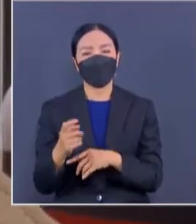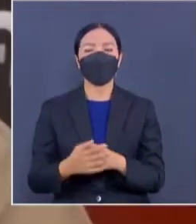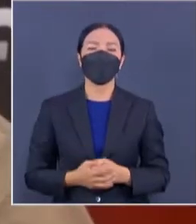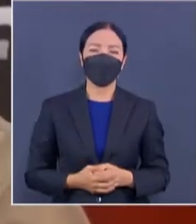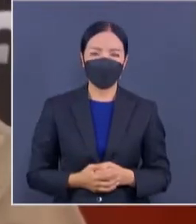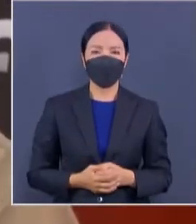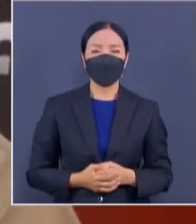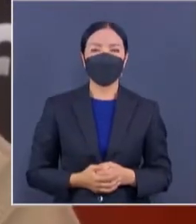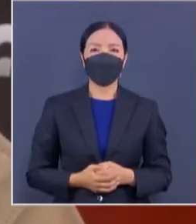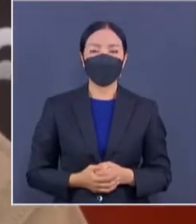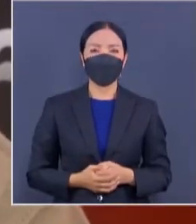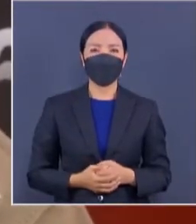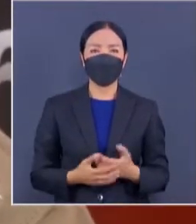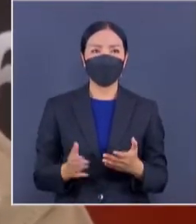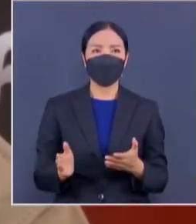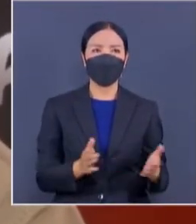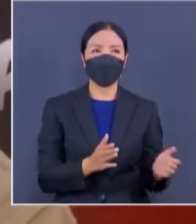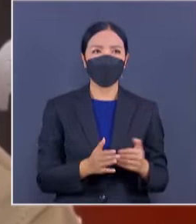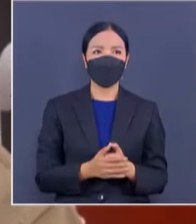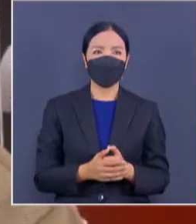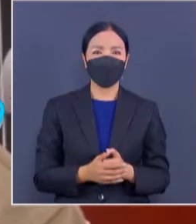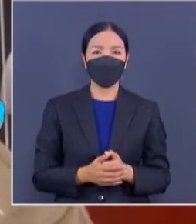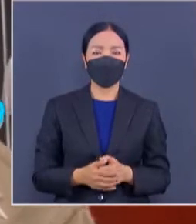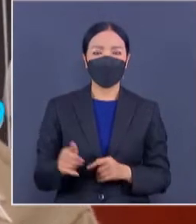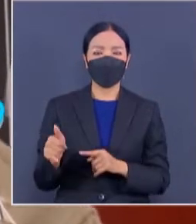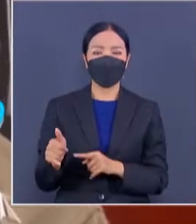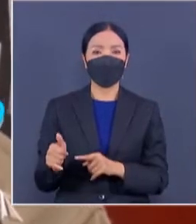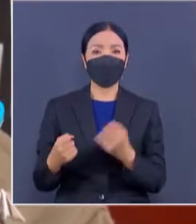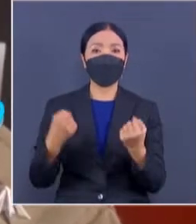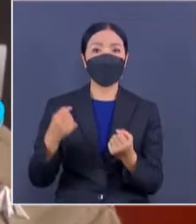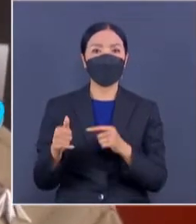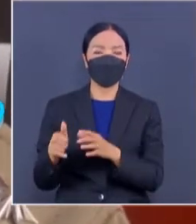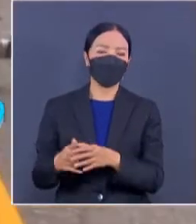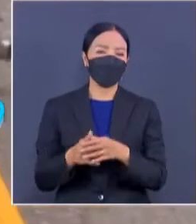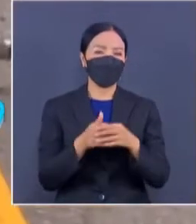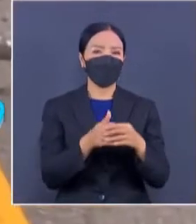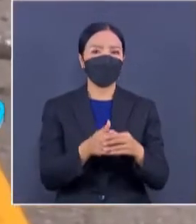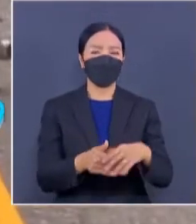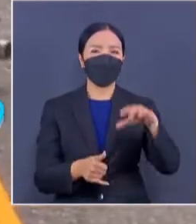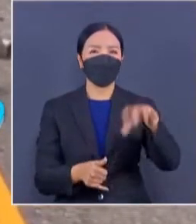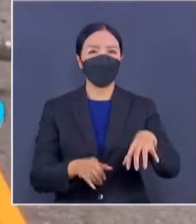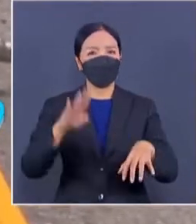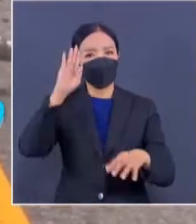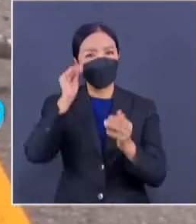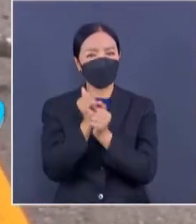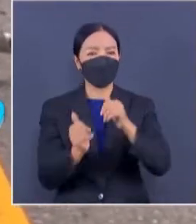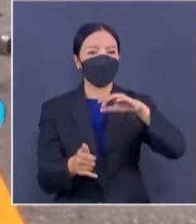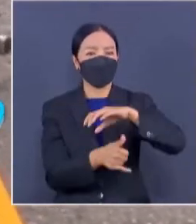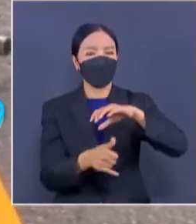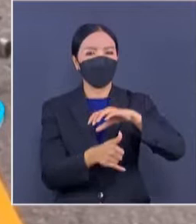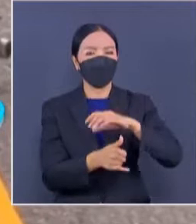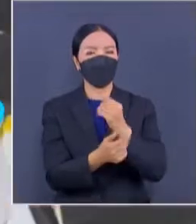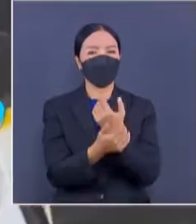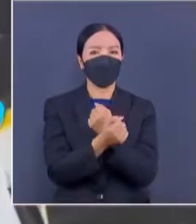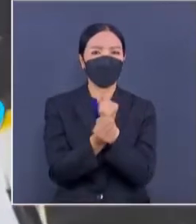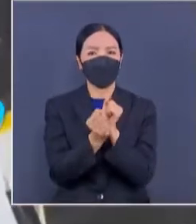ตครับ ต่อมาครับเจ้าหน้าที่ก็ได้นำตัวนายนรินทร์ศาสตร์เนี่ยไปควบคุมตัวไว้ที่สถานีตำรวจภูธรเมืองสระบุรีนะครับรอการส